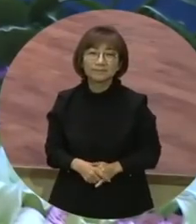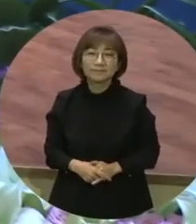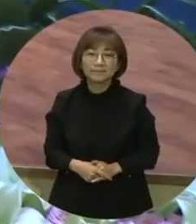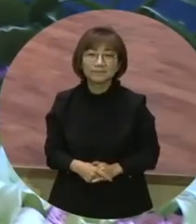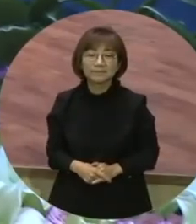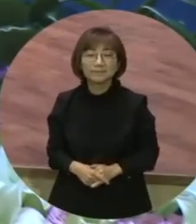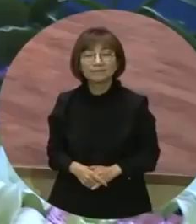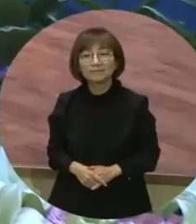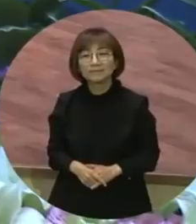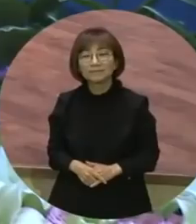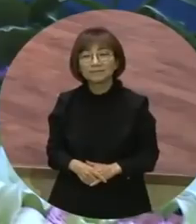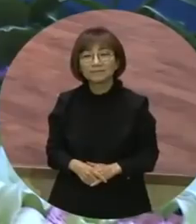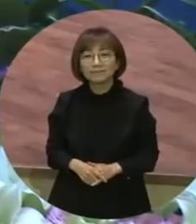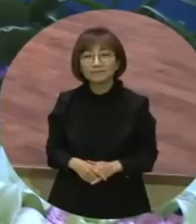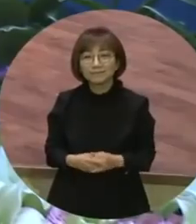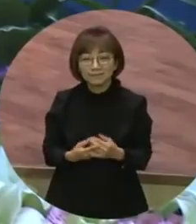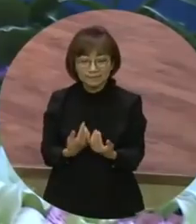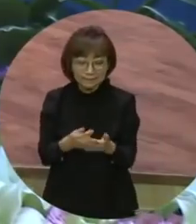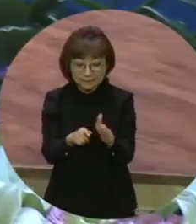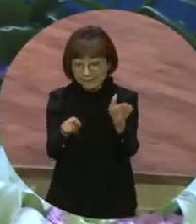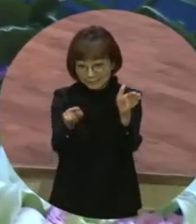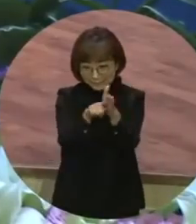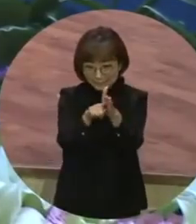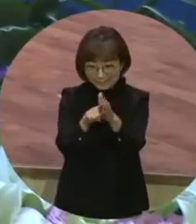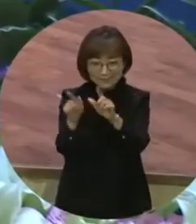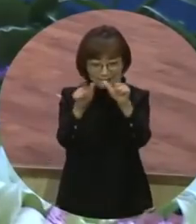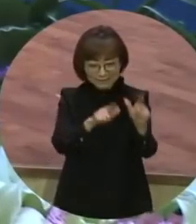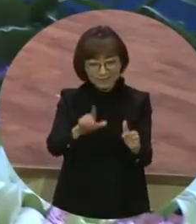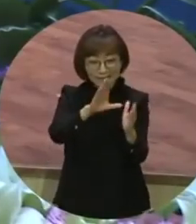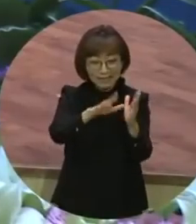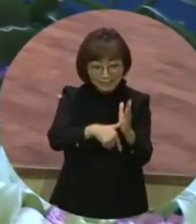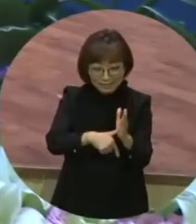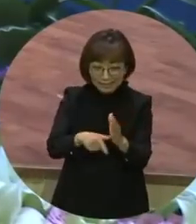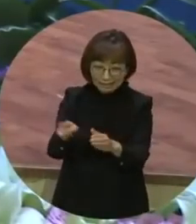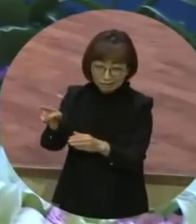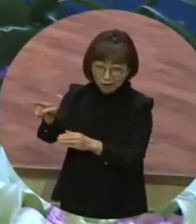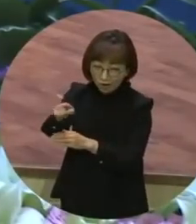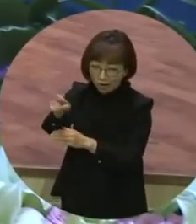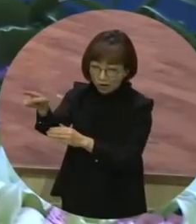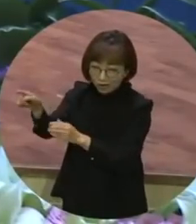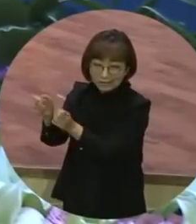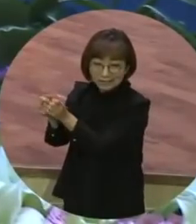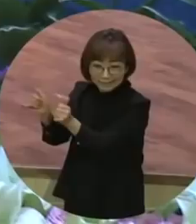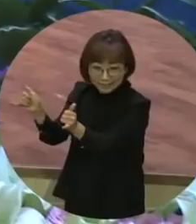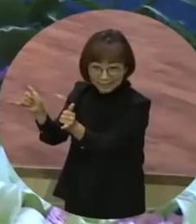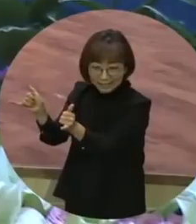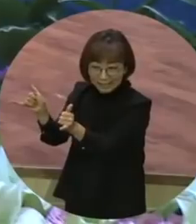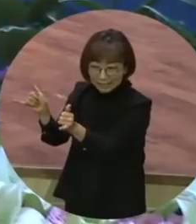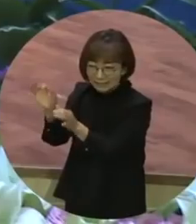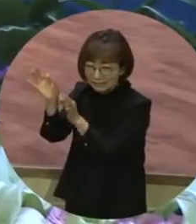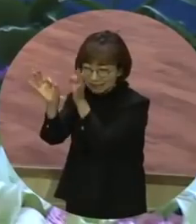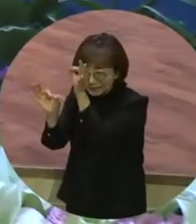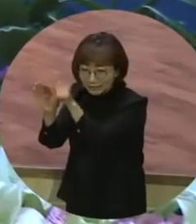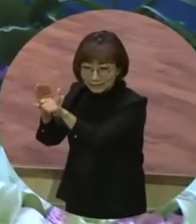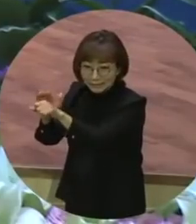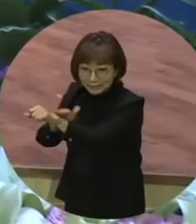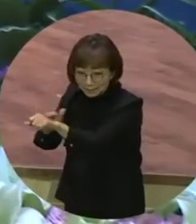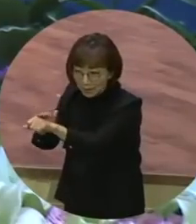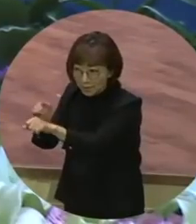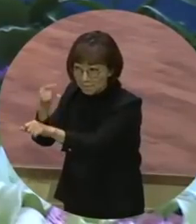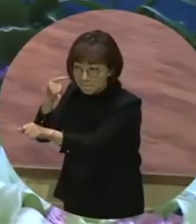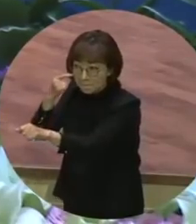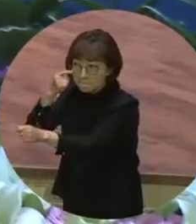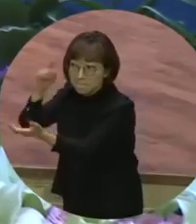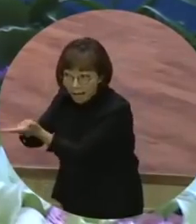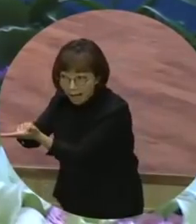신앙생활 하면서요, 다른 사람의 허물과 티를 보거든 여러분요, 그것을 몰라. 뭐요?